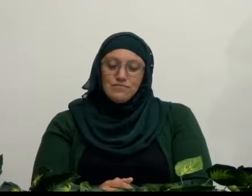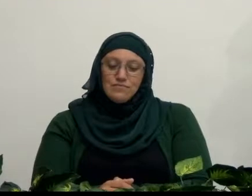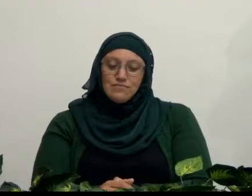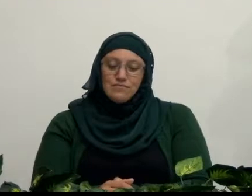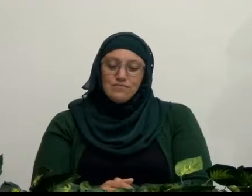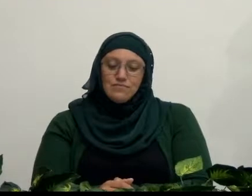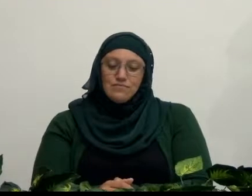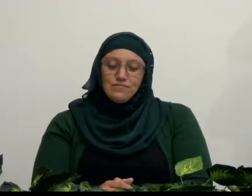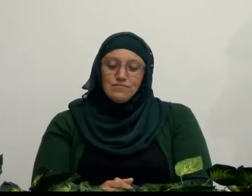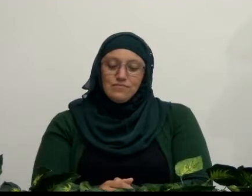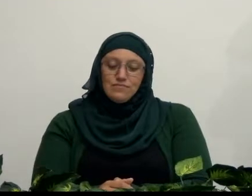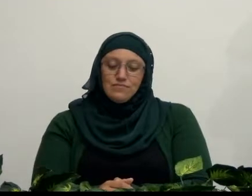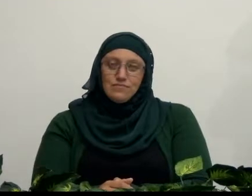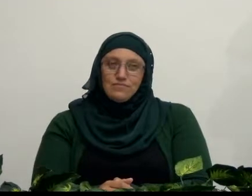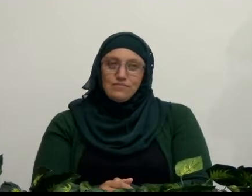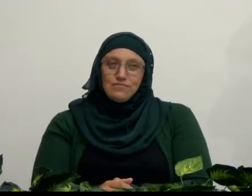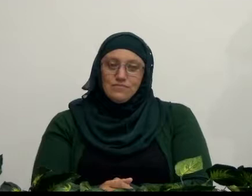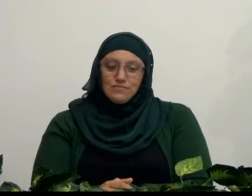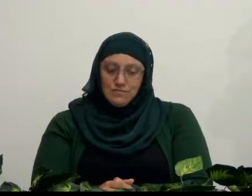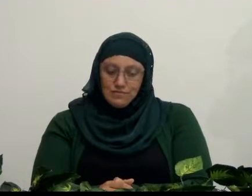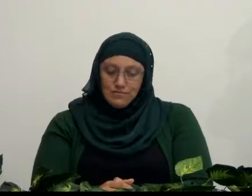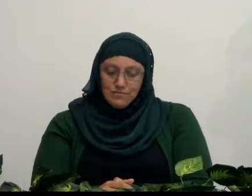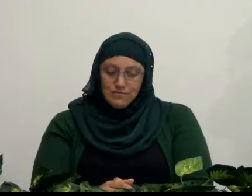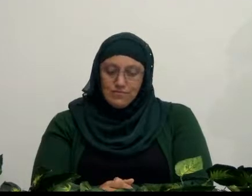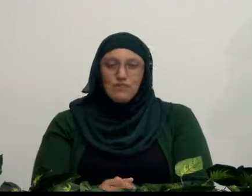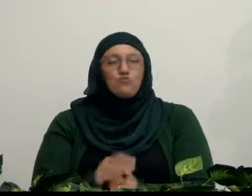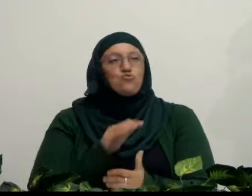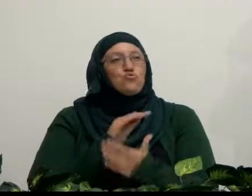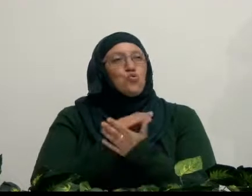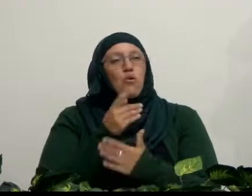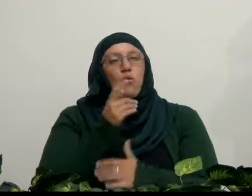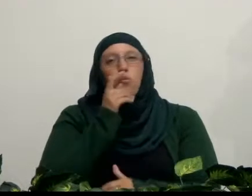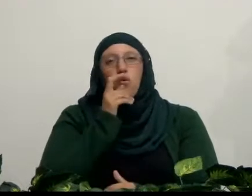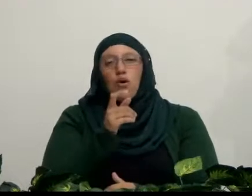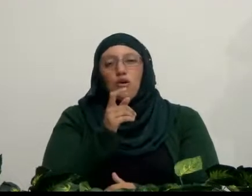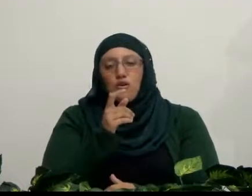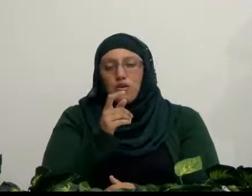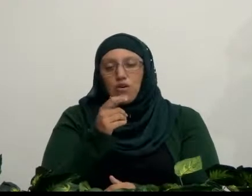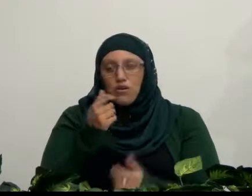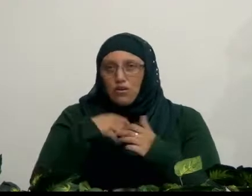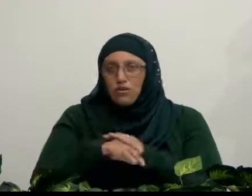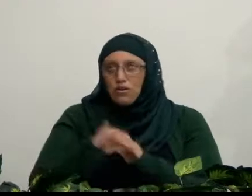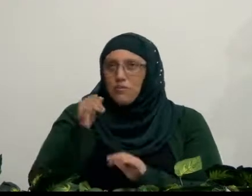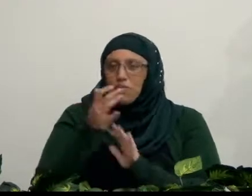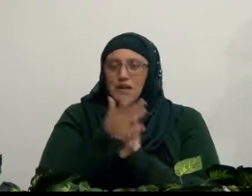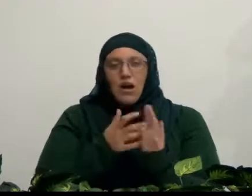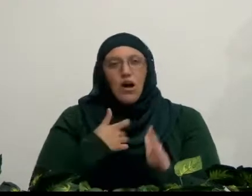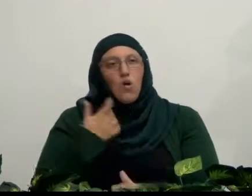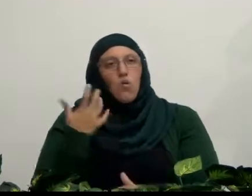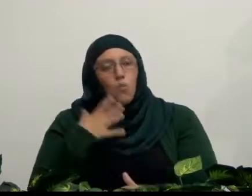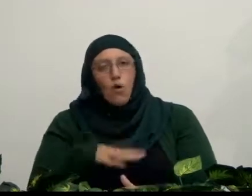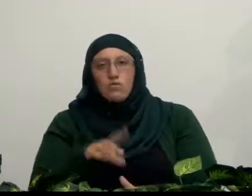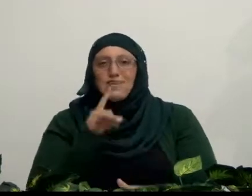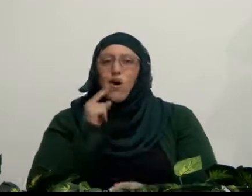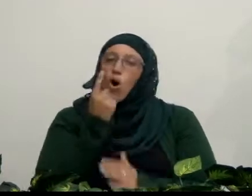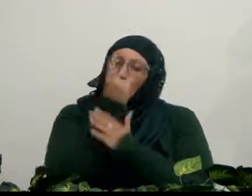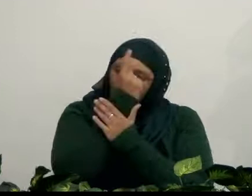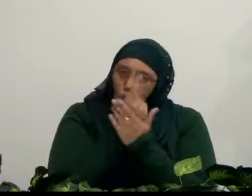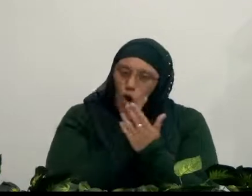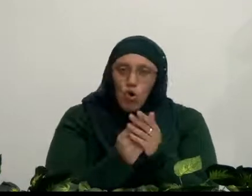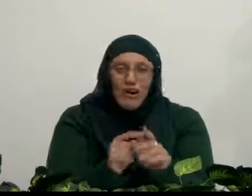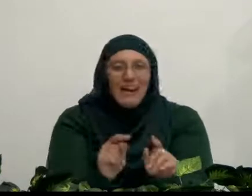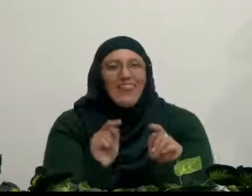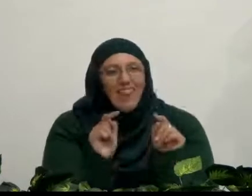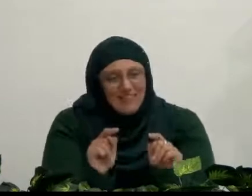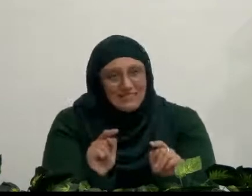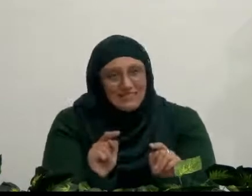أَخَوَيْكُمْ إِنَّمَا, literally we use it in Arabic language when we want to express something exclusively. That the